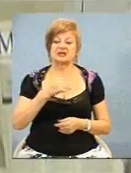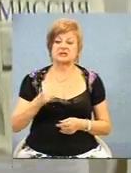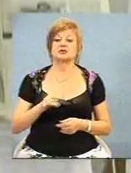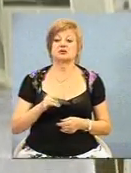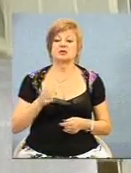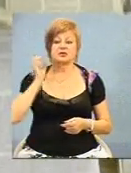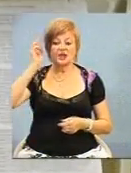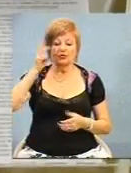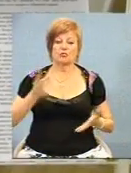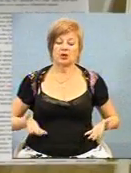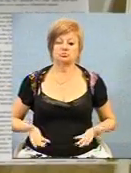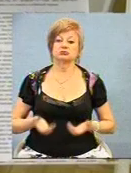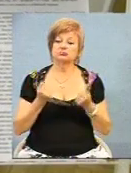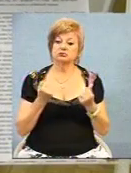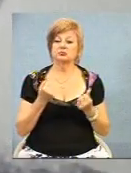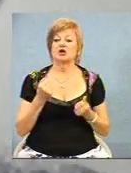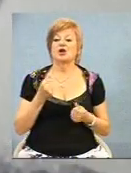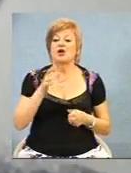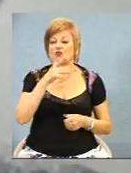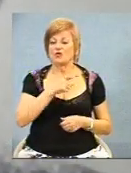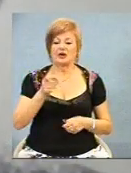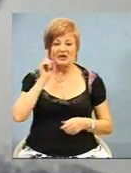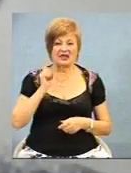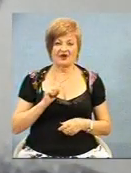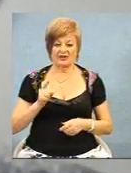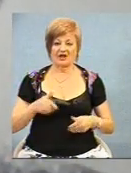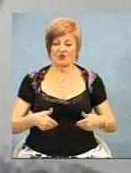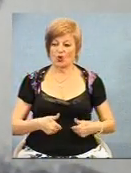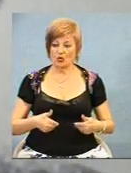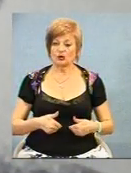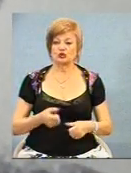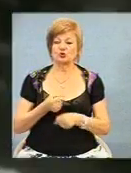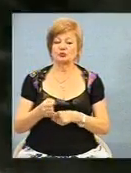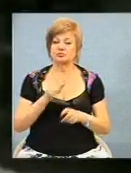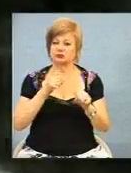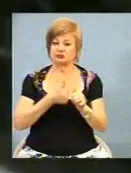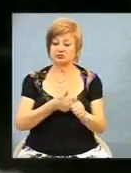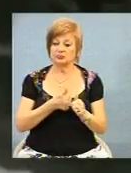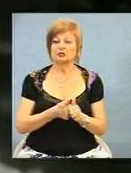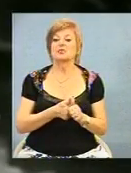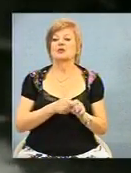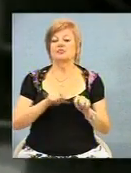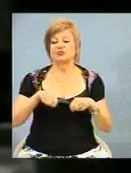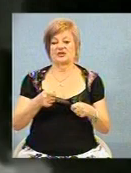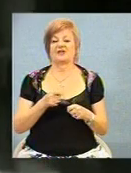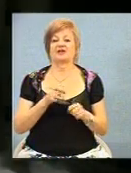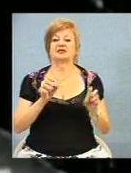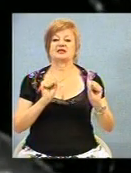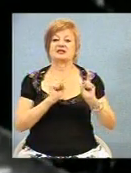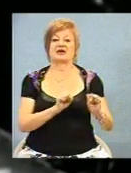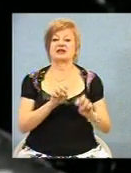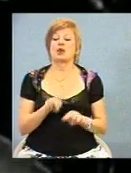десятків тисяч угорських євреїв у період Голокосту. Аби вберегти їх від нацистських переслідувань, видавав так звані захисні